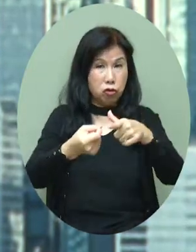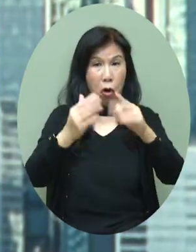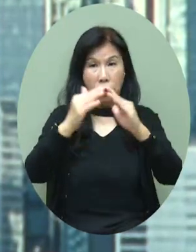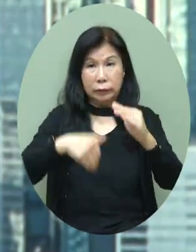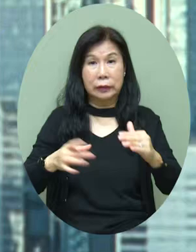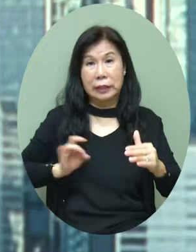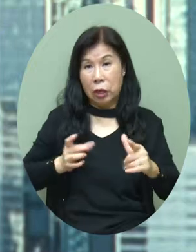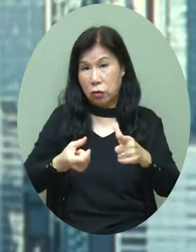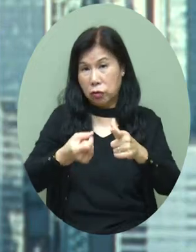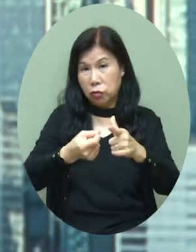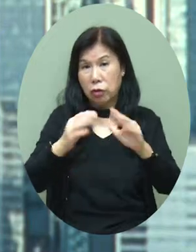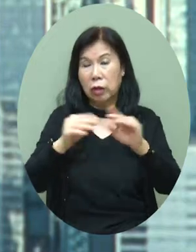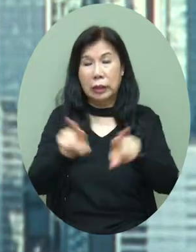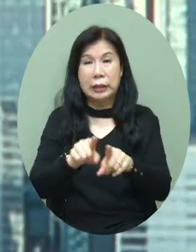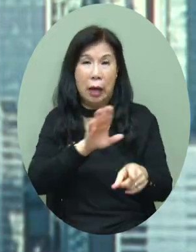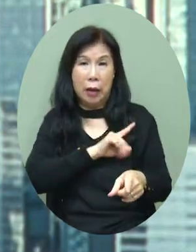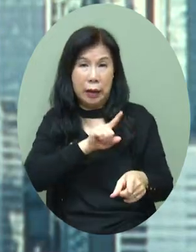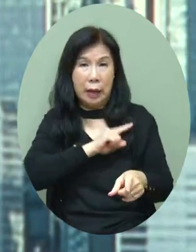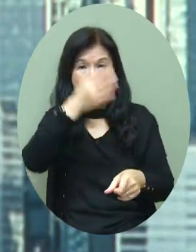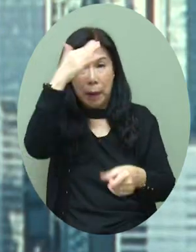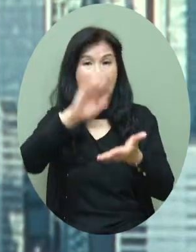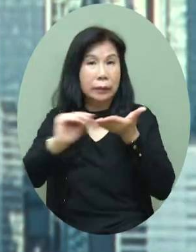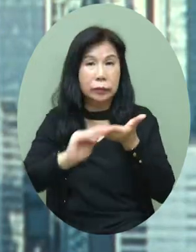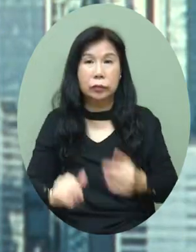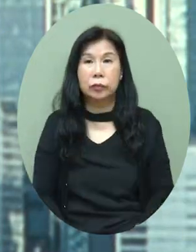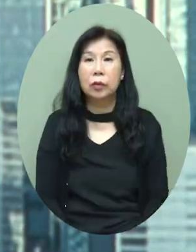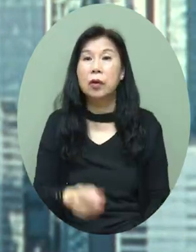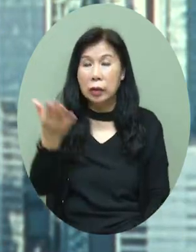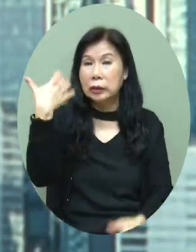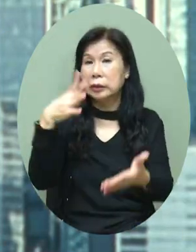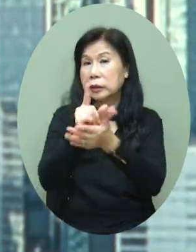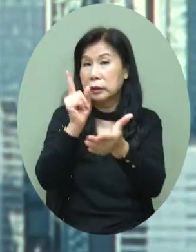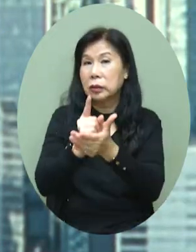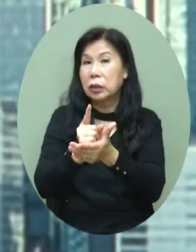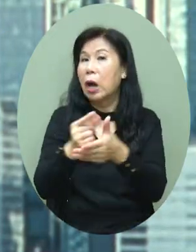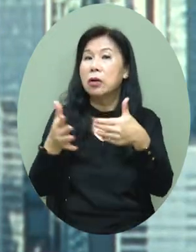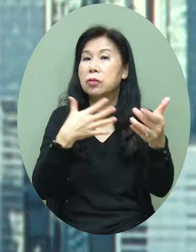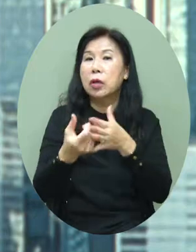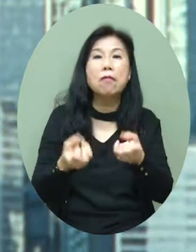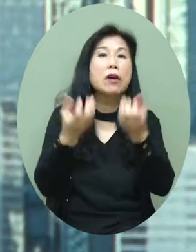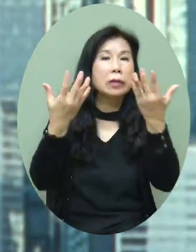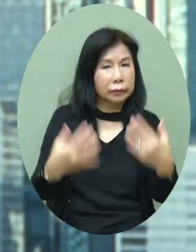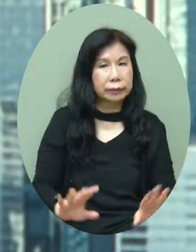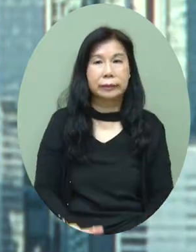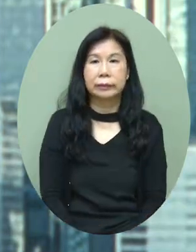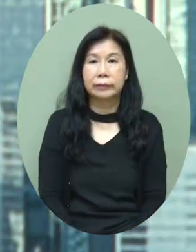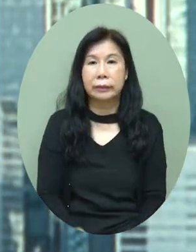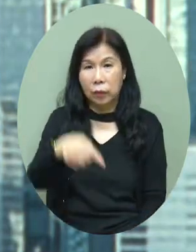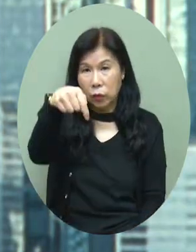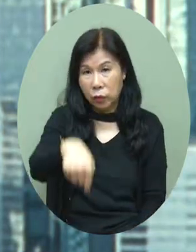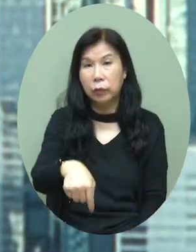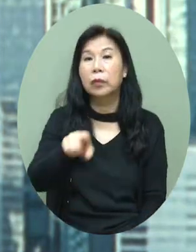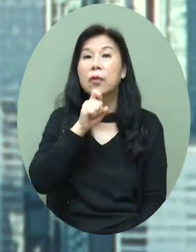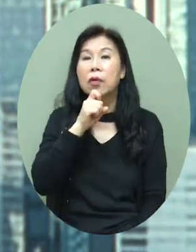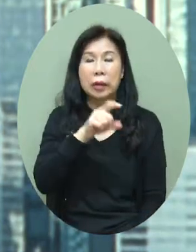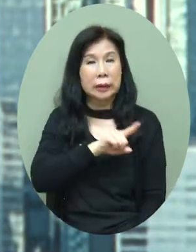營市場應該係佢哋都會好清楚咧，呢一個係講緊係過去嗰1年已經發生咗嘅事嘅。咁所以喺呢一方面呢，